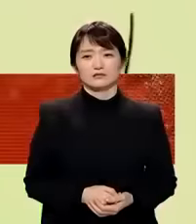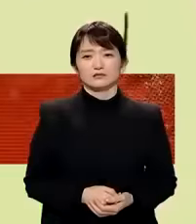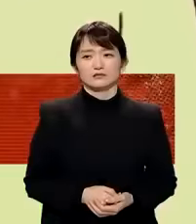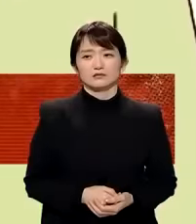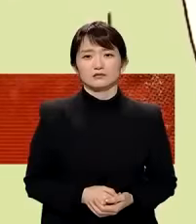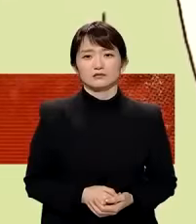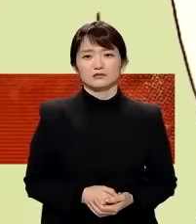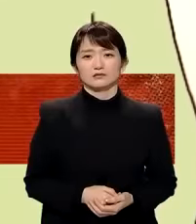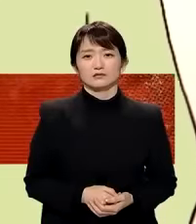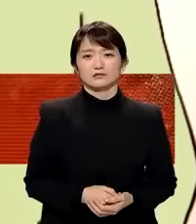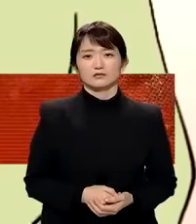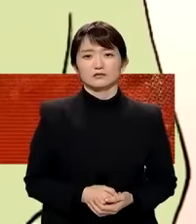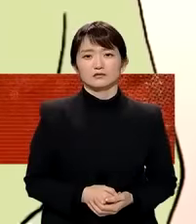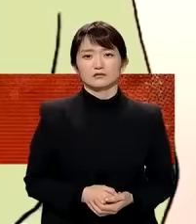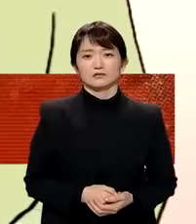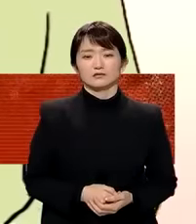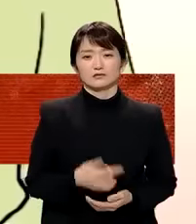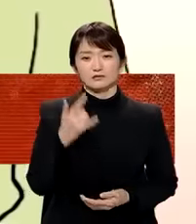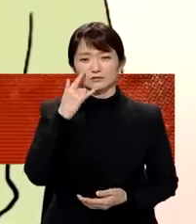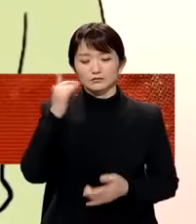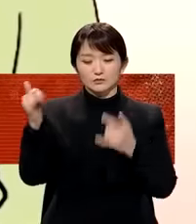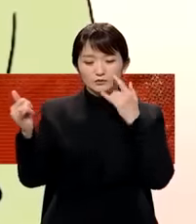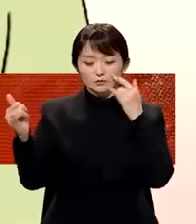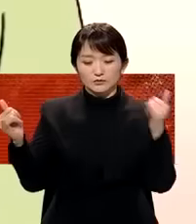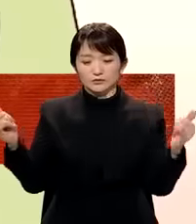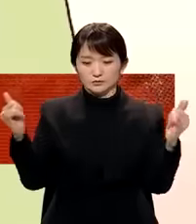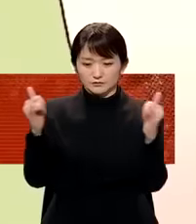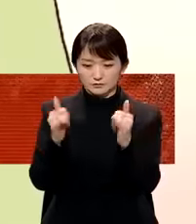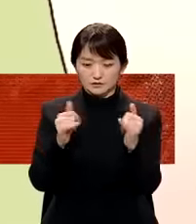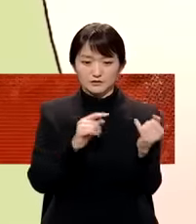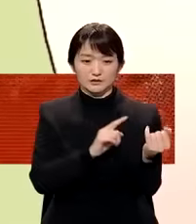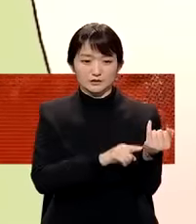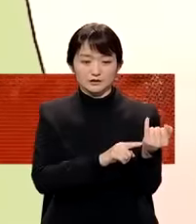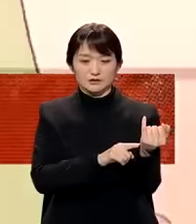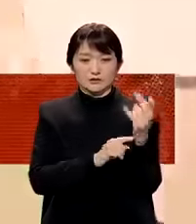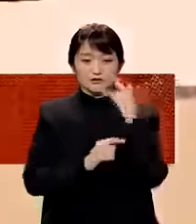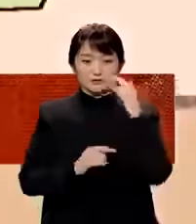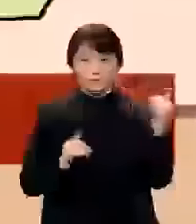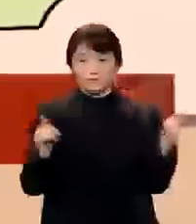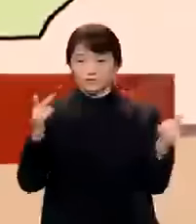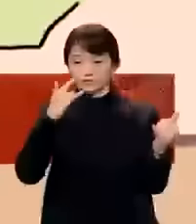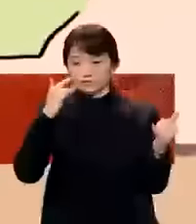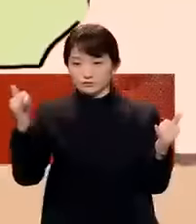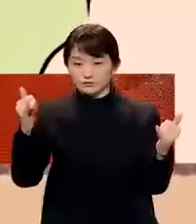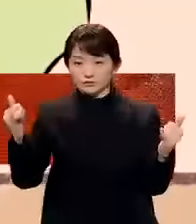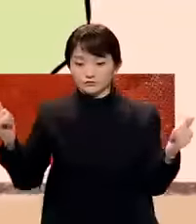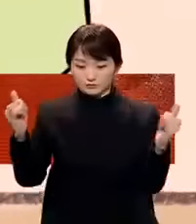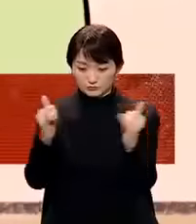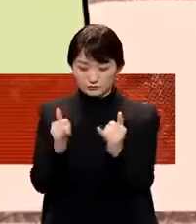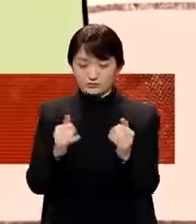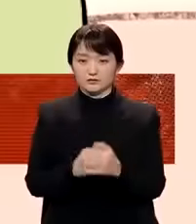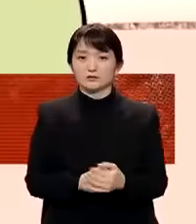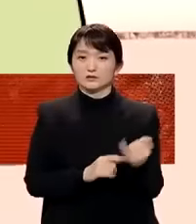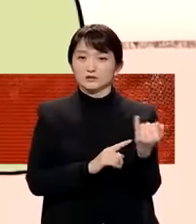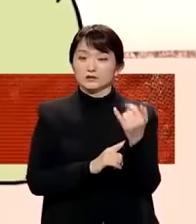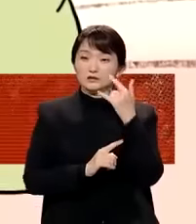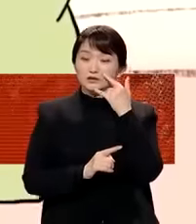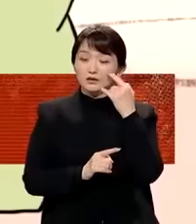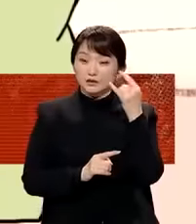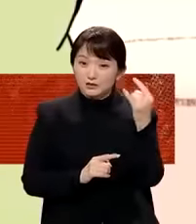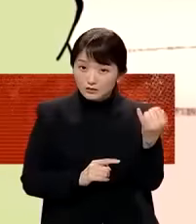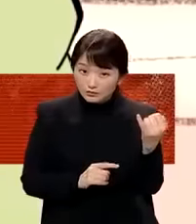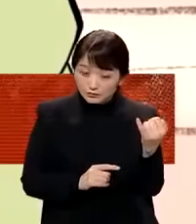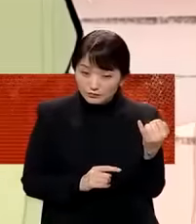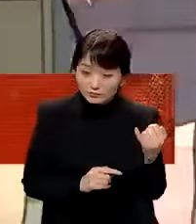더욱이 끔찍한 것이 상견 내에서 이제 그 그쪽에 부모들고 만나지 않았겠습니까 여성의 어머니하고 결혼식 하객